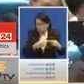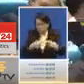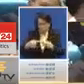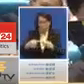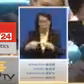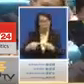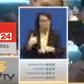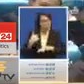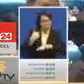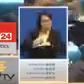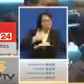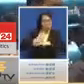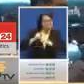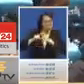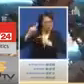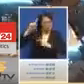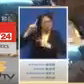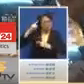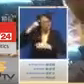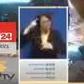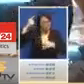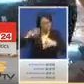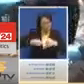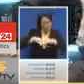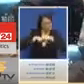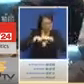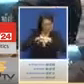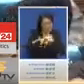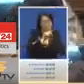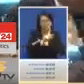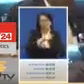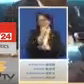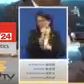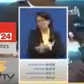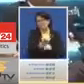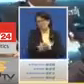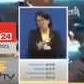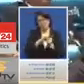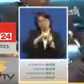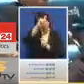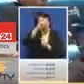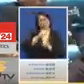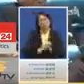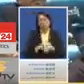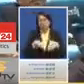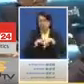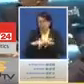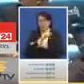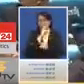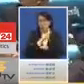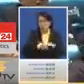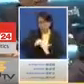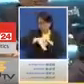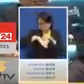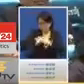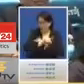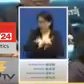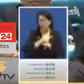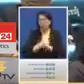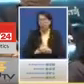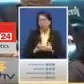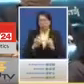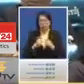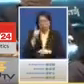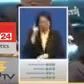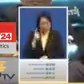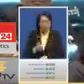อร์หนึ่งที่เป็นนักโทษที่หนีคดีอยู่คือจำเลยอันดับหนึ่งนะคะอันนี้คือความจริงแล้วที่